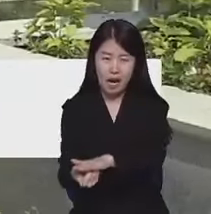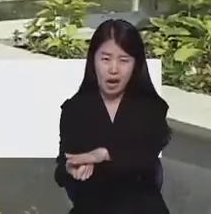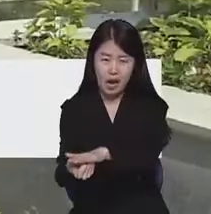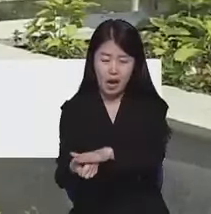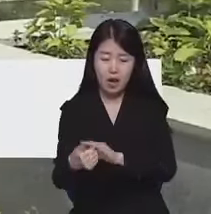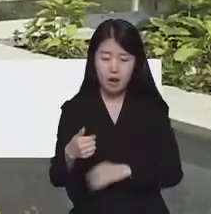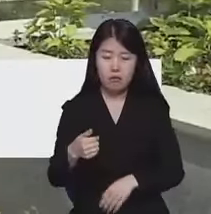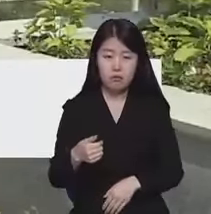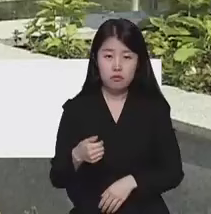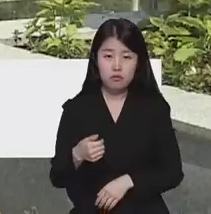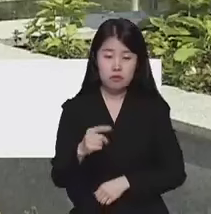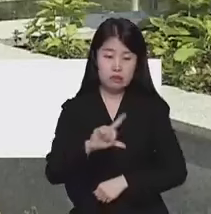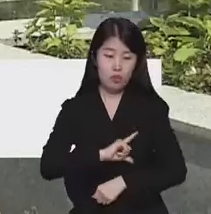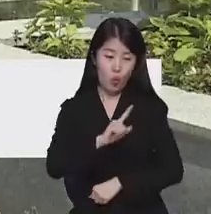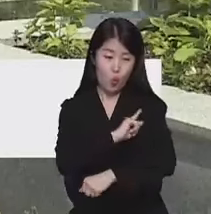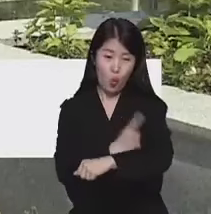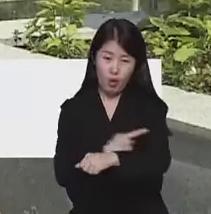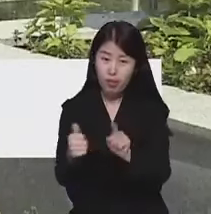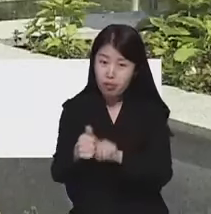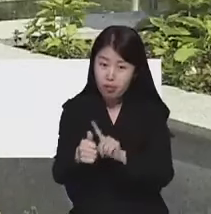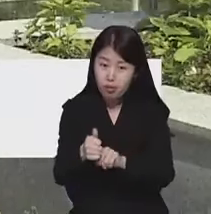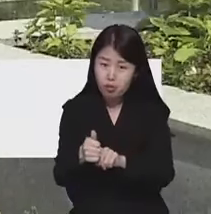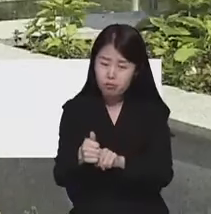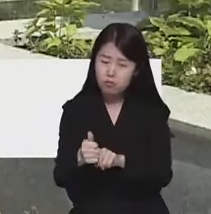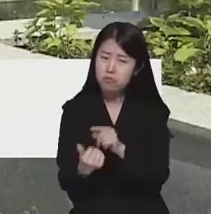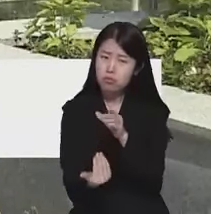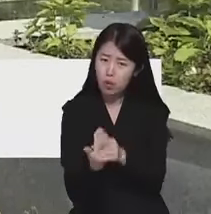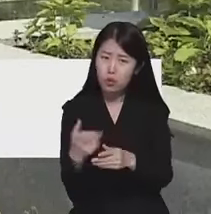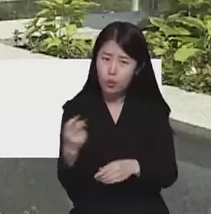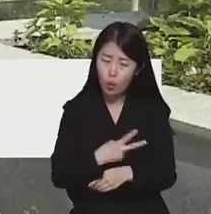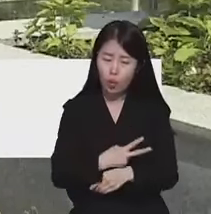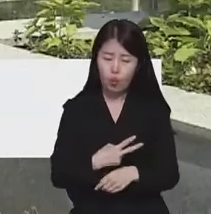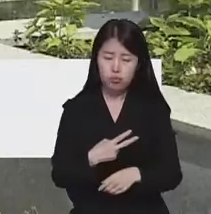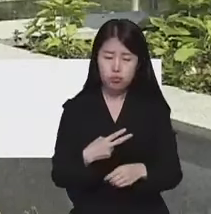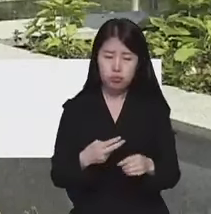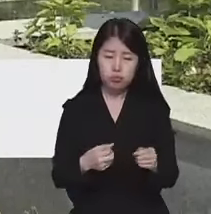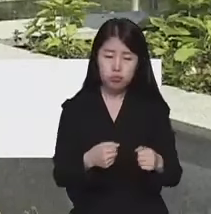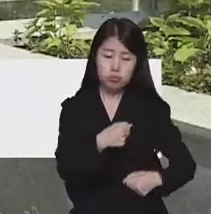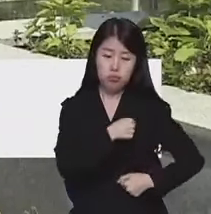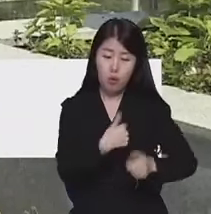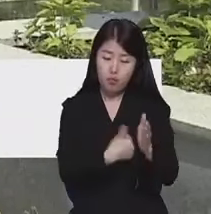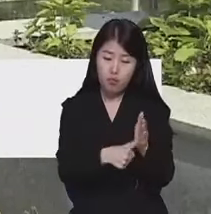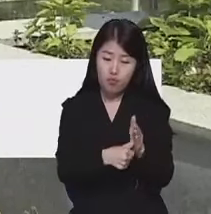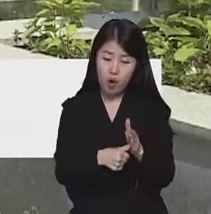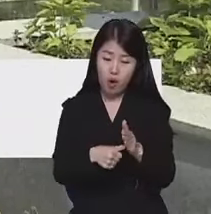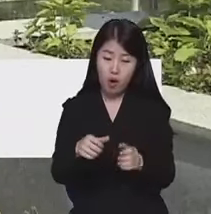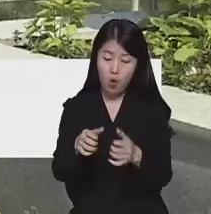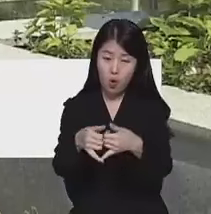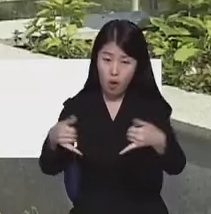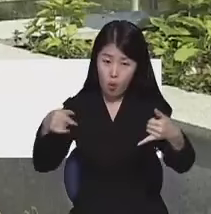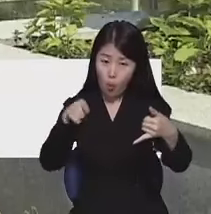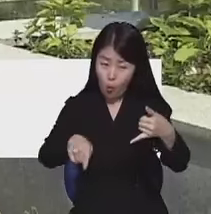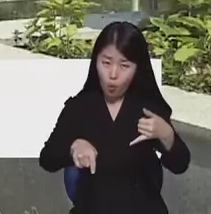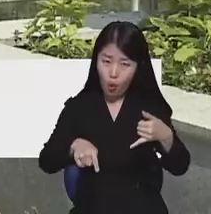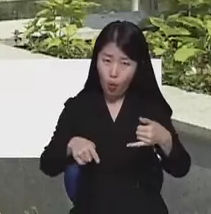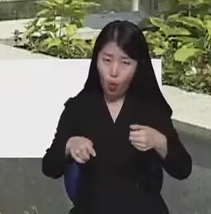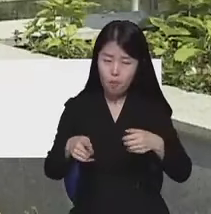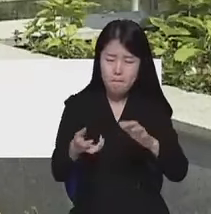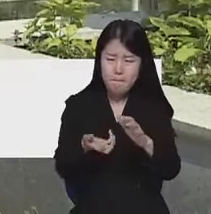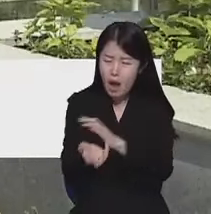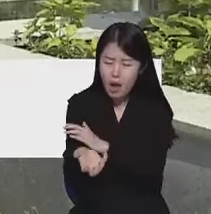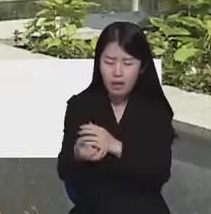권일병 그 사건이나 무기고 피습 사건의 시간 이러한 것이 모두 잘못돼 있거든요.